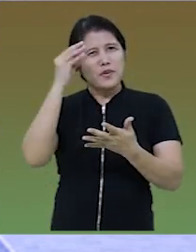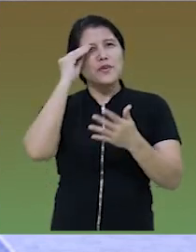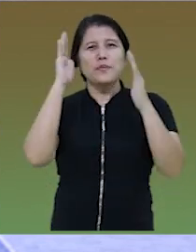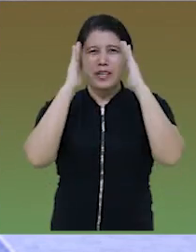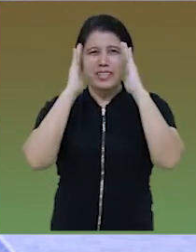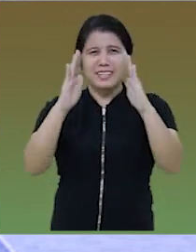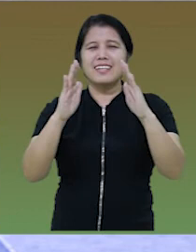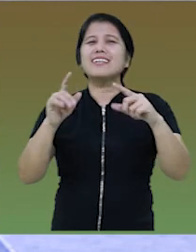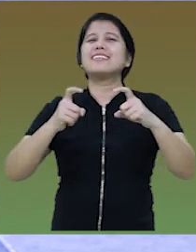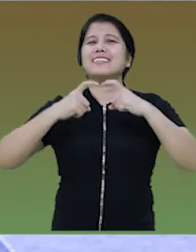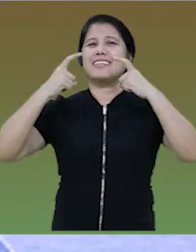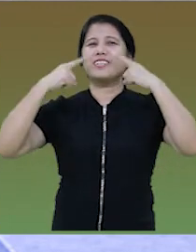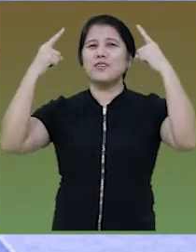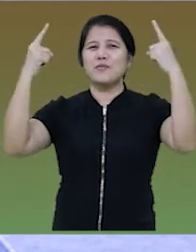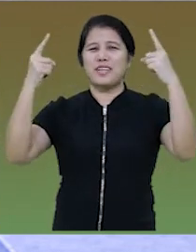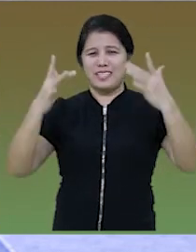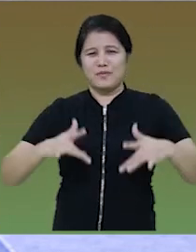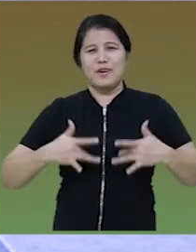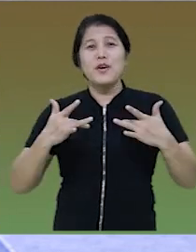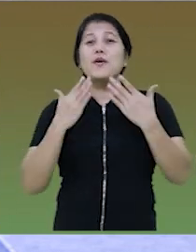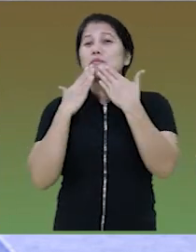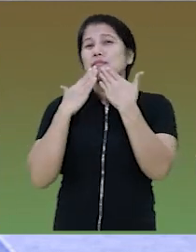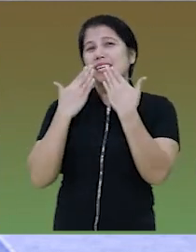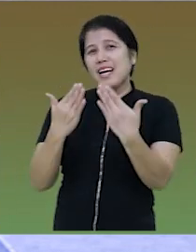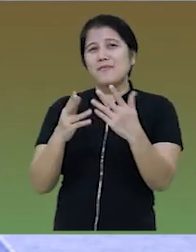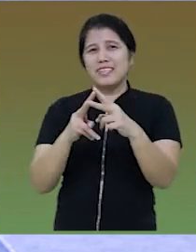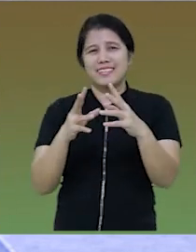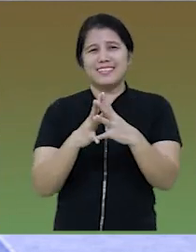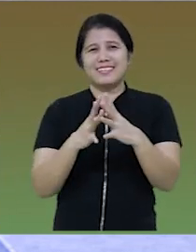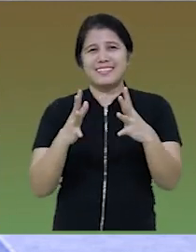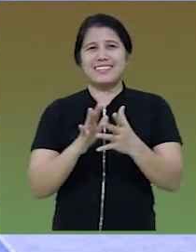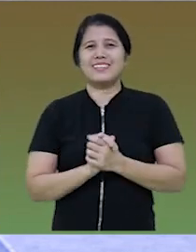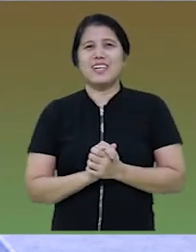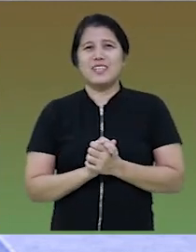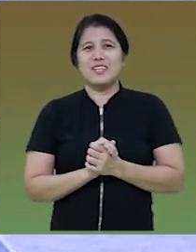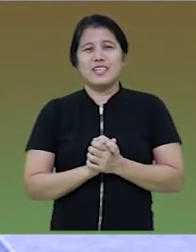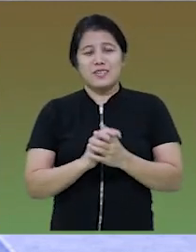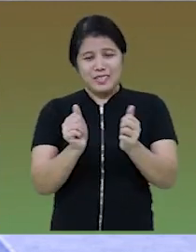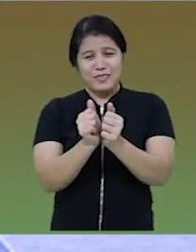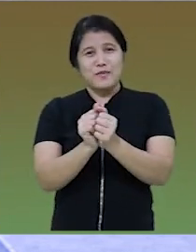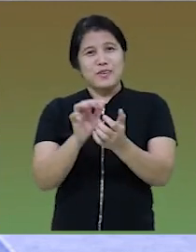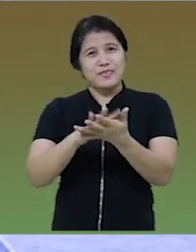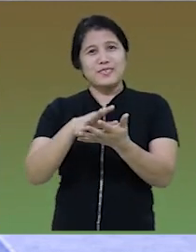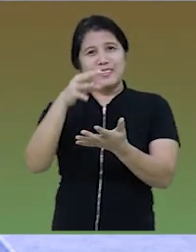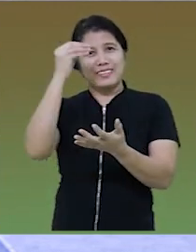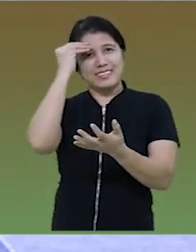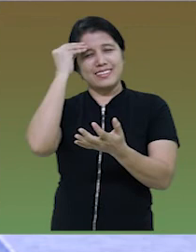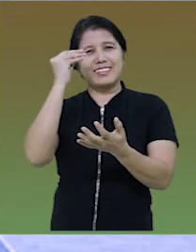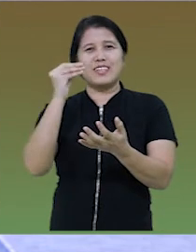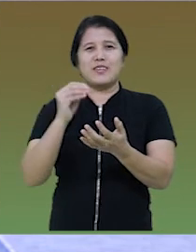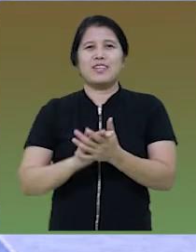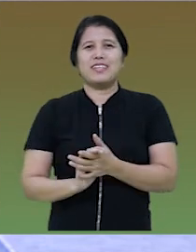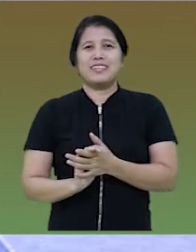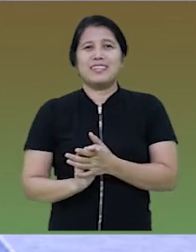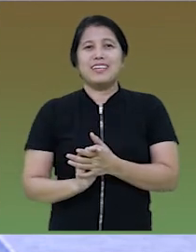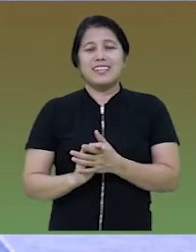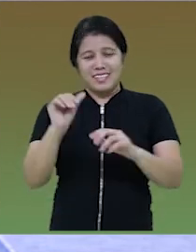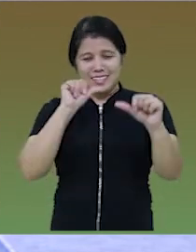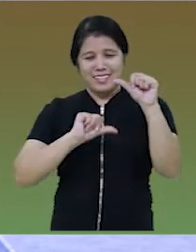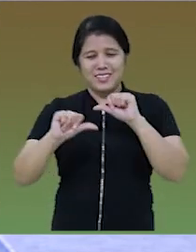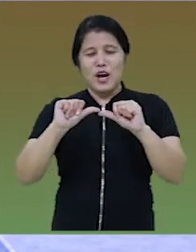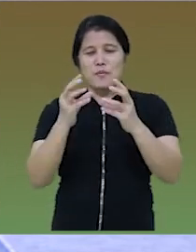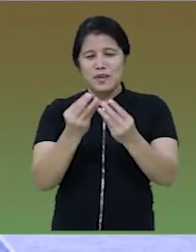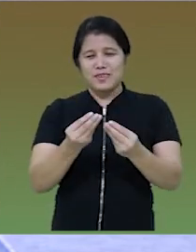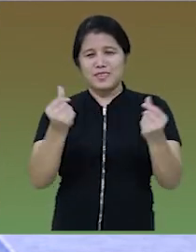ay nagtatagumpay sa buhay. Maraming salamat sa pagsama sa amin sa pagtuklas ng mga gintong kaalaman sa siyensya